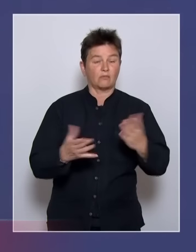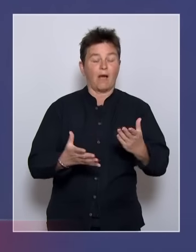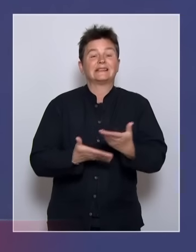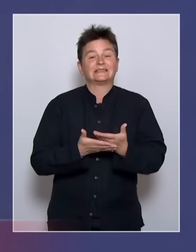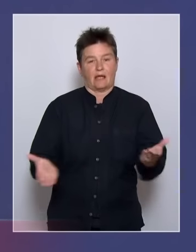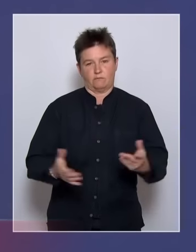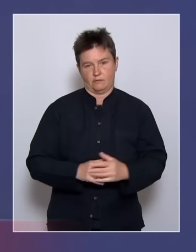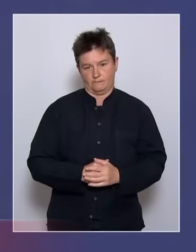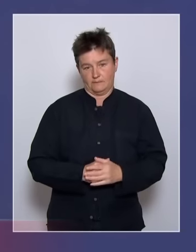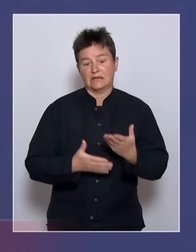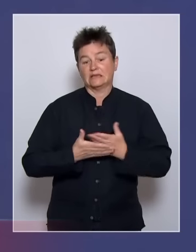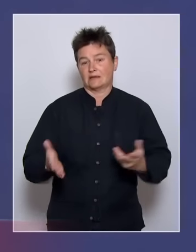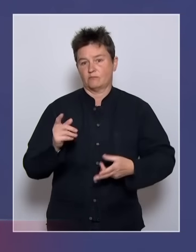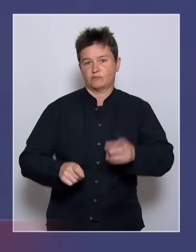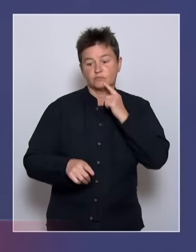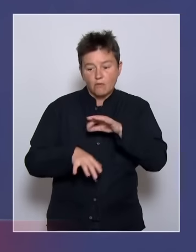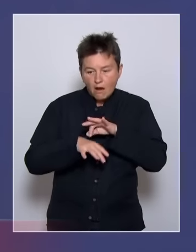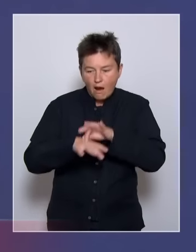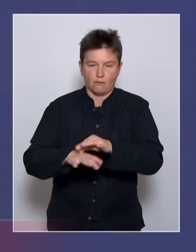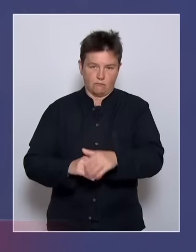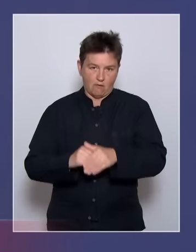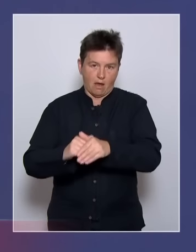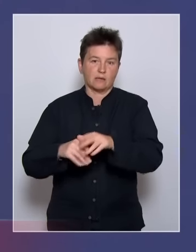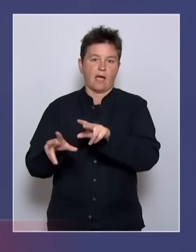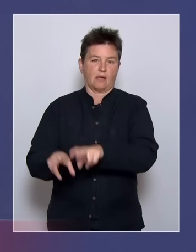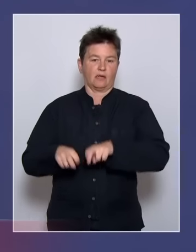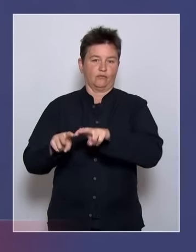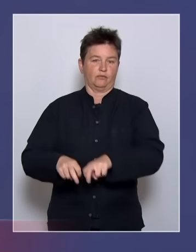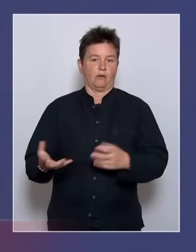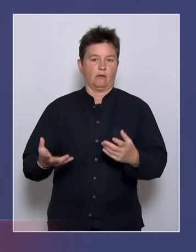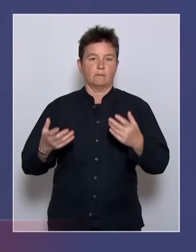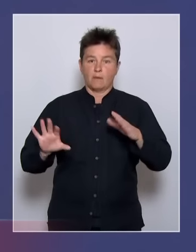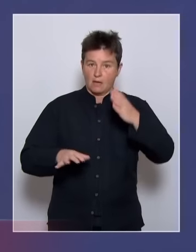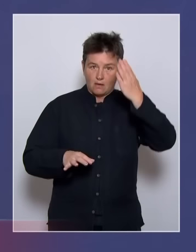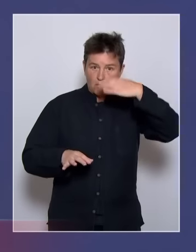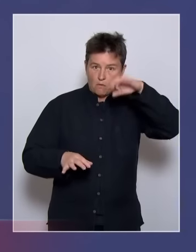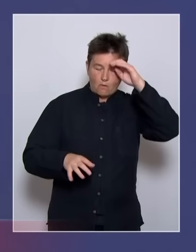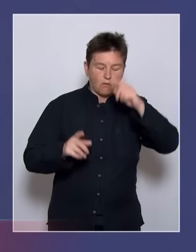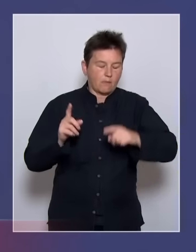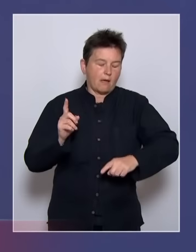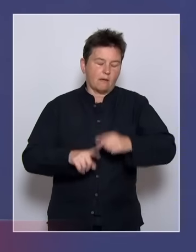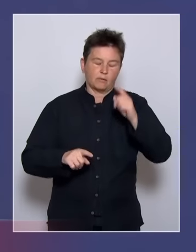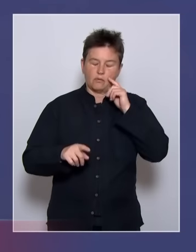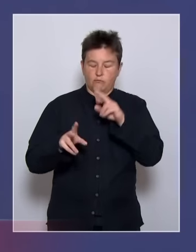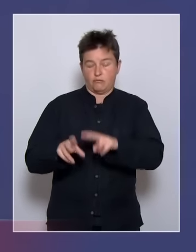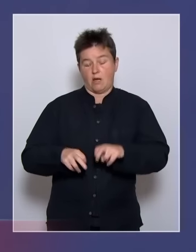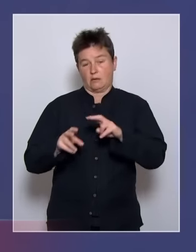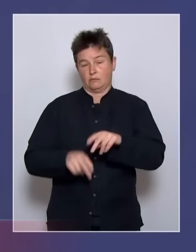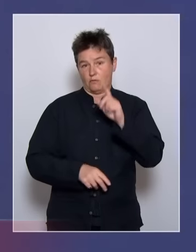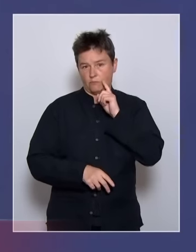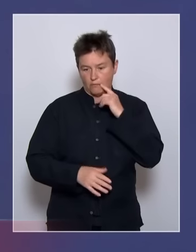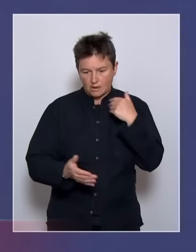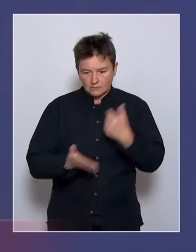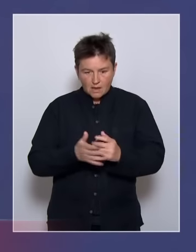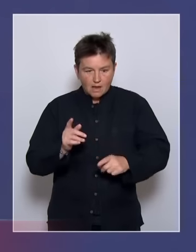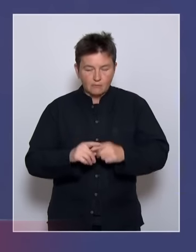et qui est justement d'accompagnement. Mais l'Europe est clé en matière agricole parce que là aussi, c'est un sujet